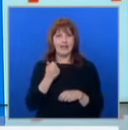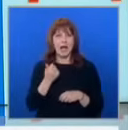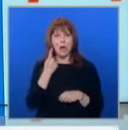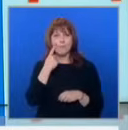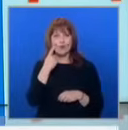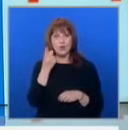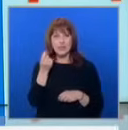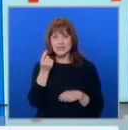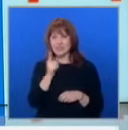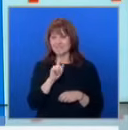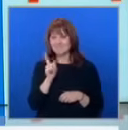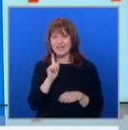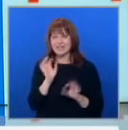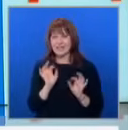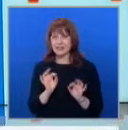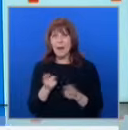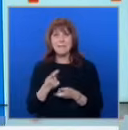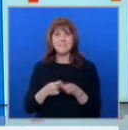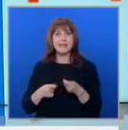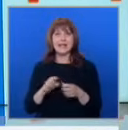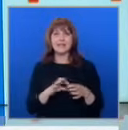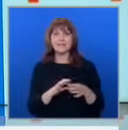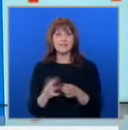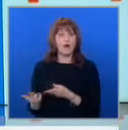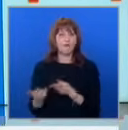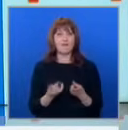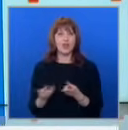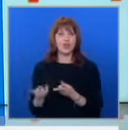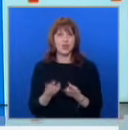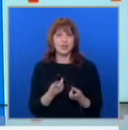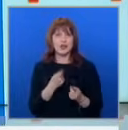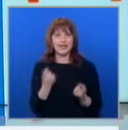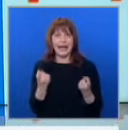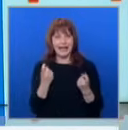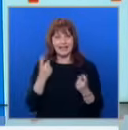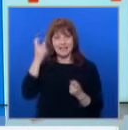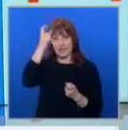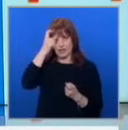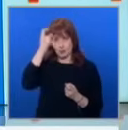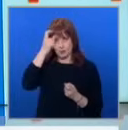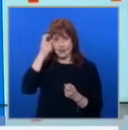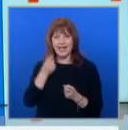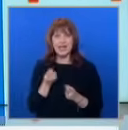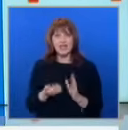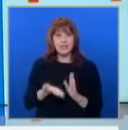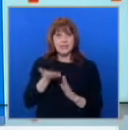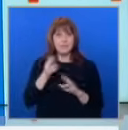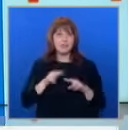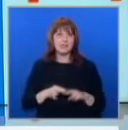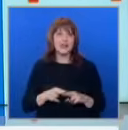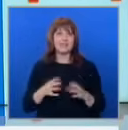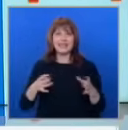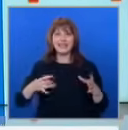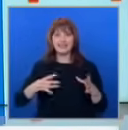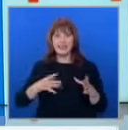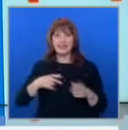са толкова категорични, тъй като пазарът зависи от вносната продукция от Гърция и Турция. На този етап скъпи остават дините,